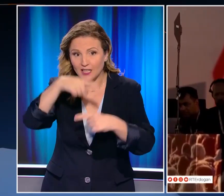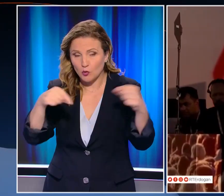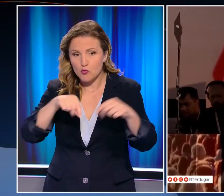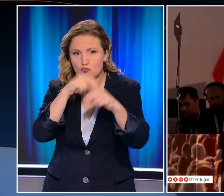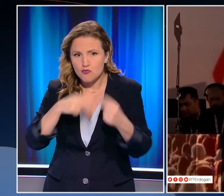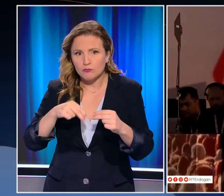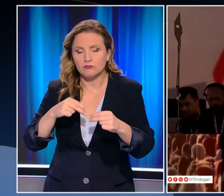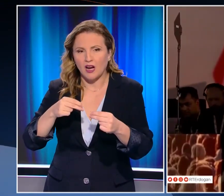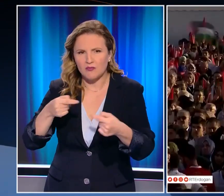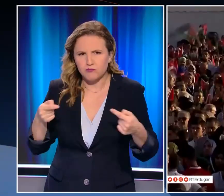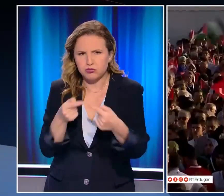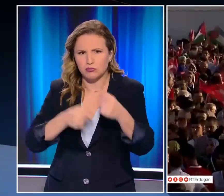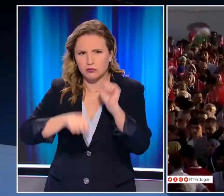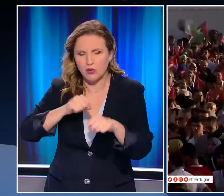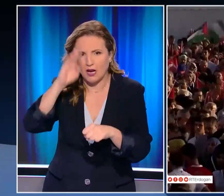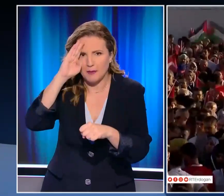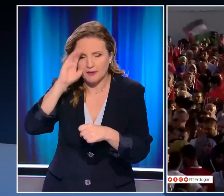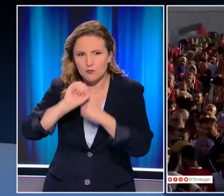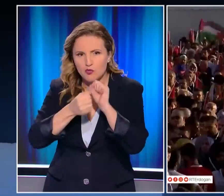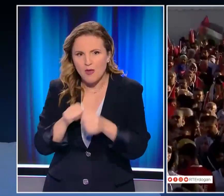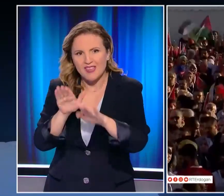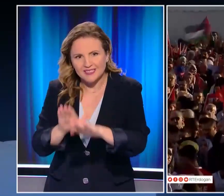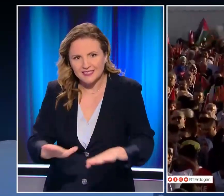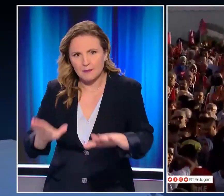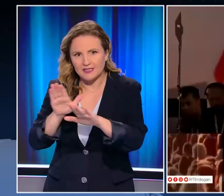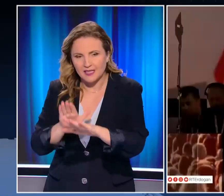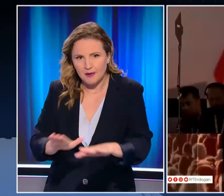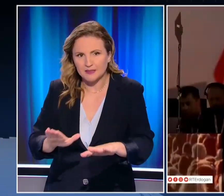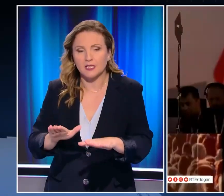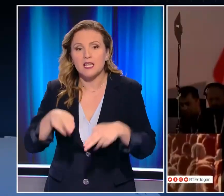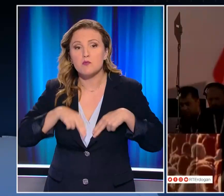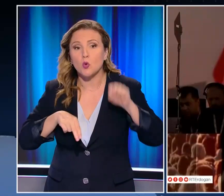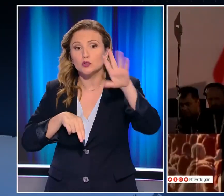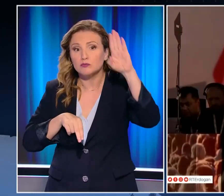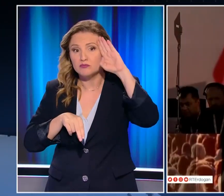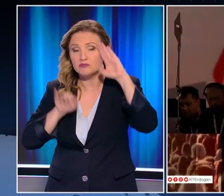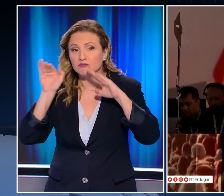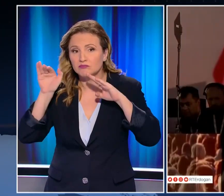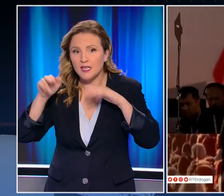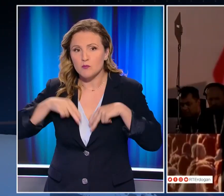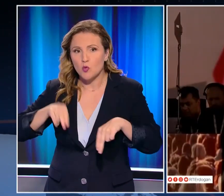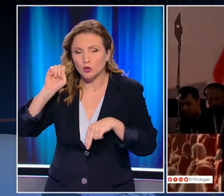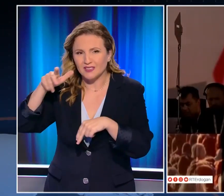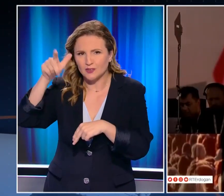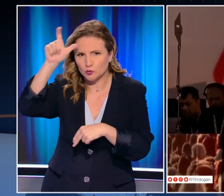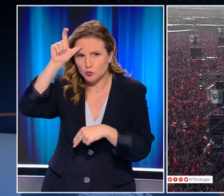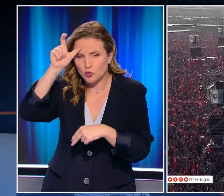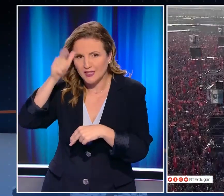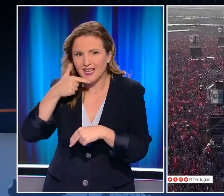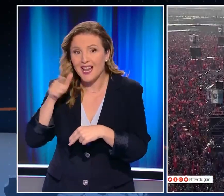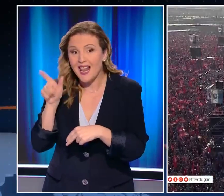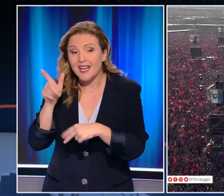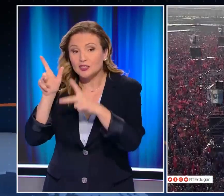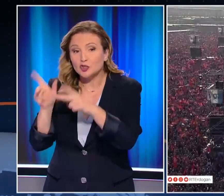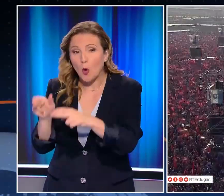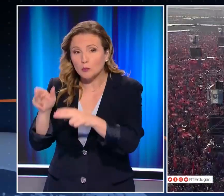Ηνωμένες Πολιτείες να επιχειρούν να παίξουν ρόλο πυροσβέστη και τον Άντονι Μπλίνκεν να εγκαλεί τον ομόλογό του Χακάν Φιντάν, από τον